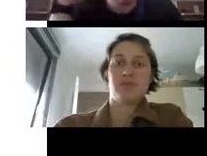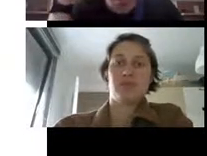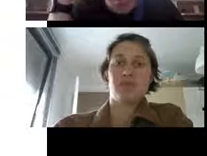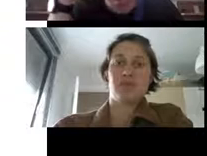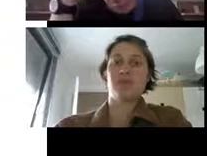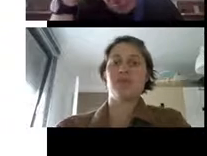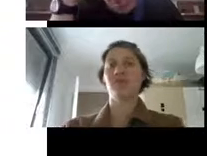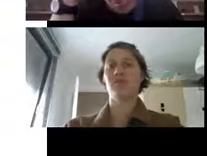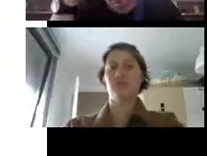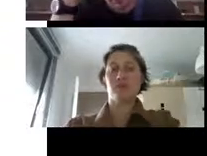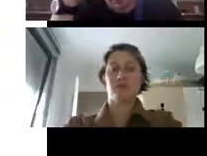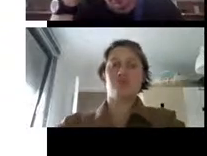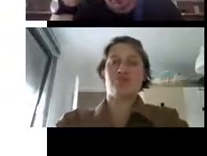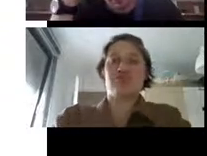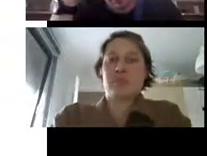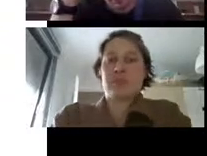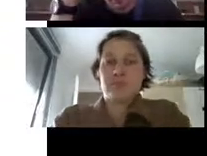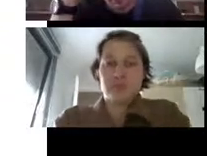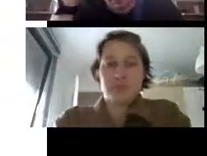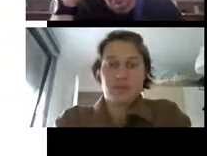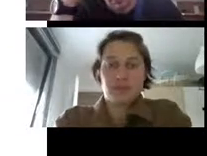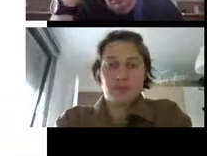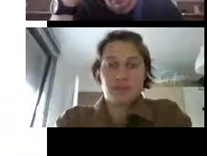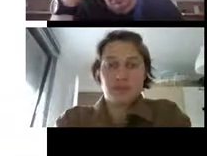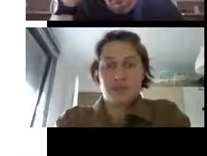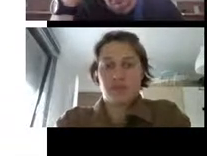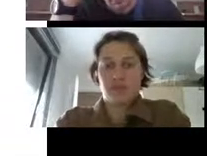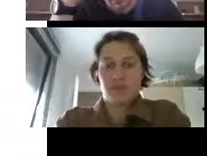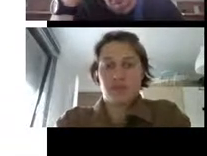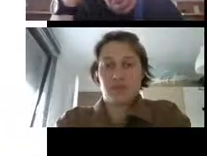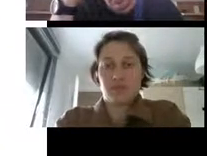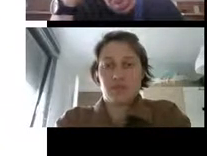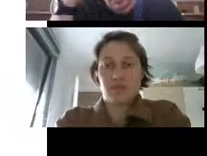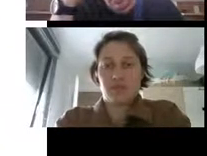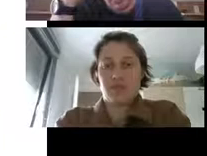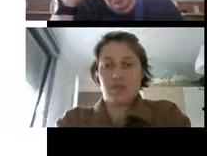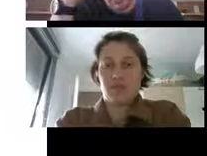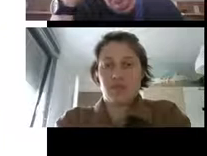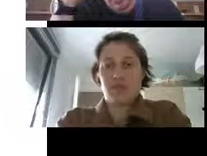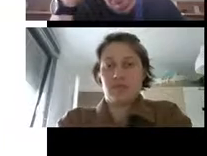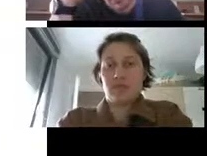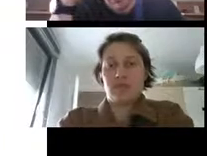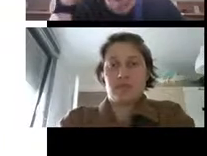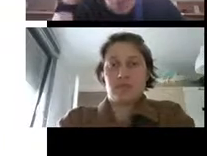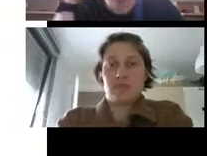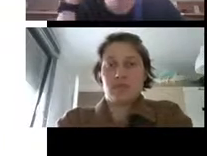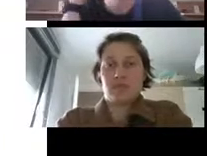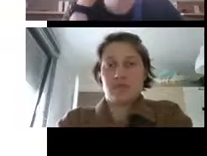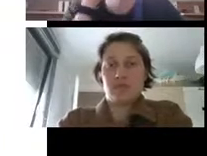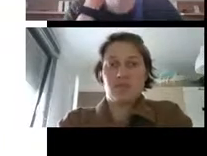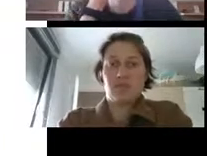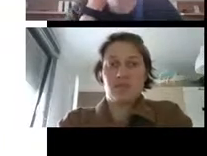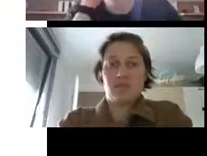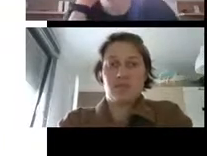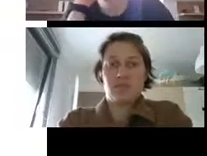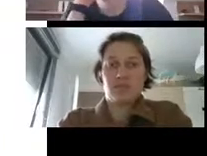persoon getest heeft. Je krijgt daar instructies voor en die instructies ga je dan eigenlijk gewoon volgen, hè. Als je bij de risicogroep hoort en